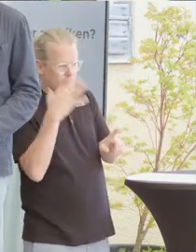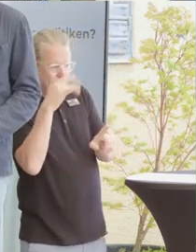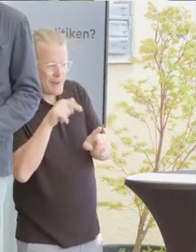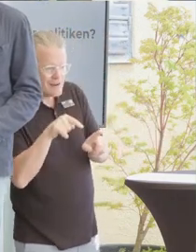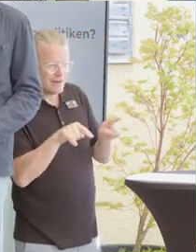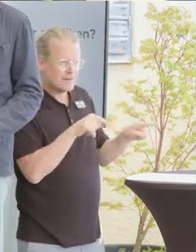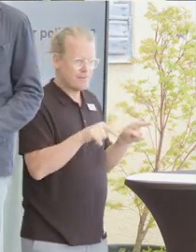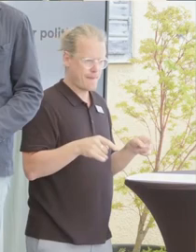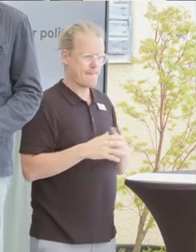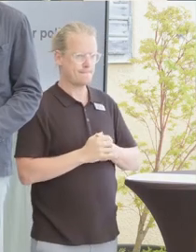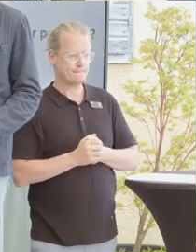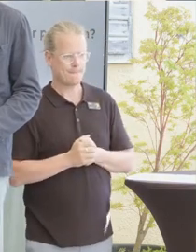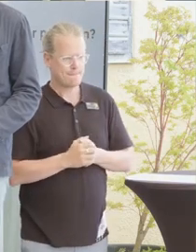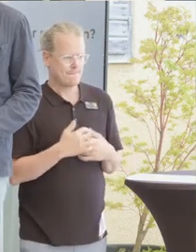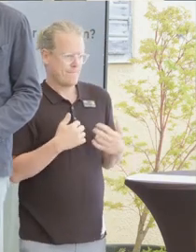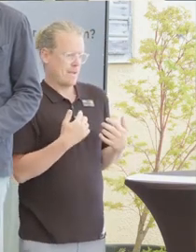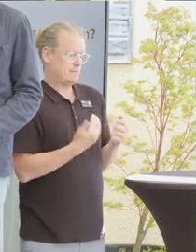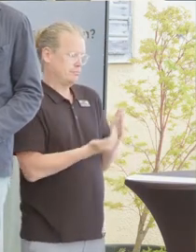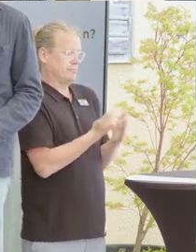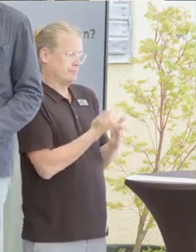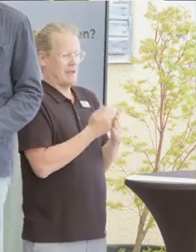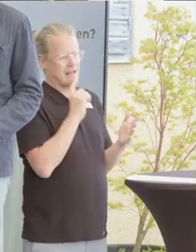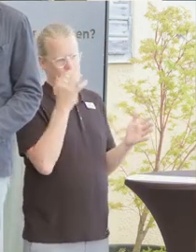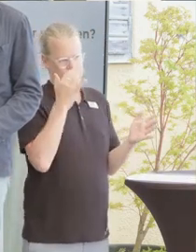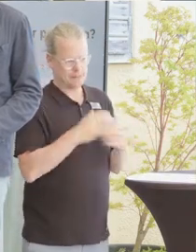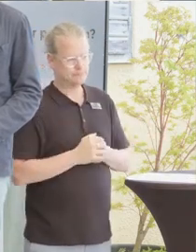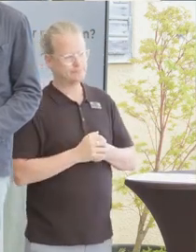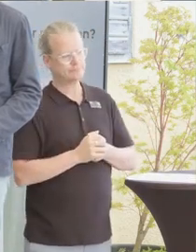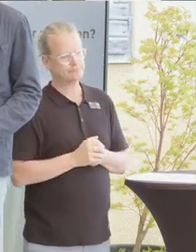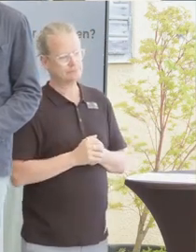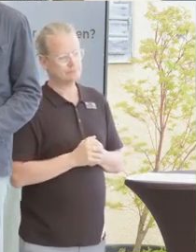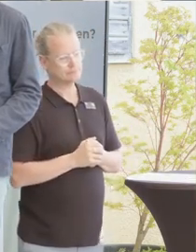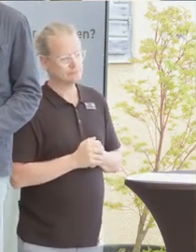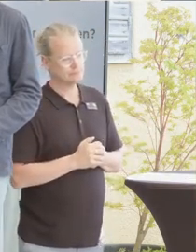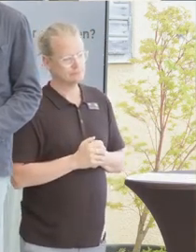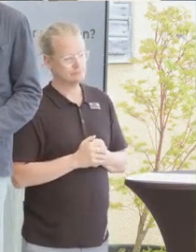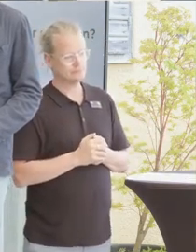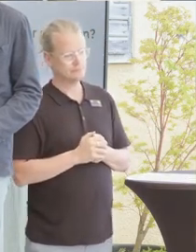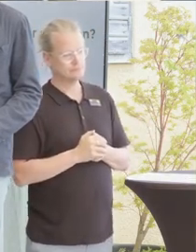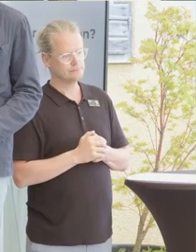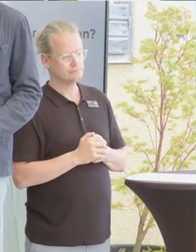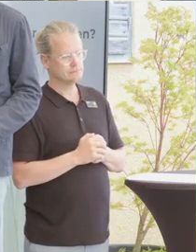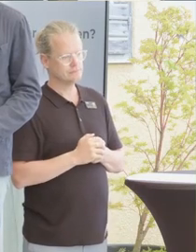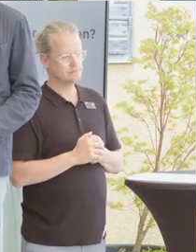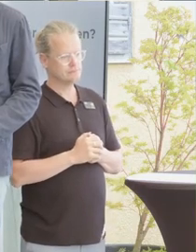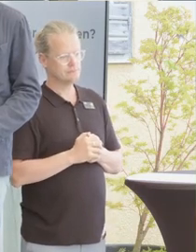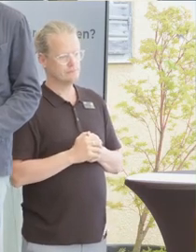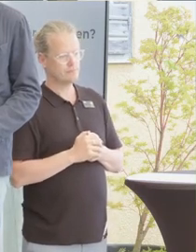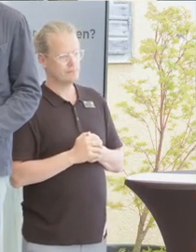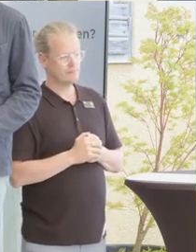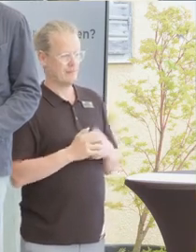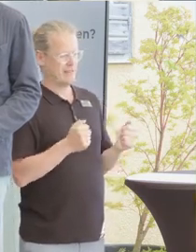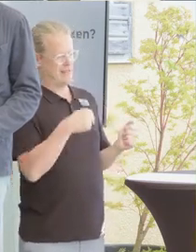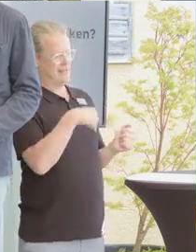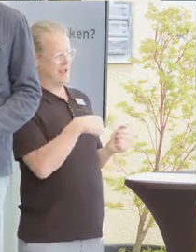kommer ju uppdagas fler problem med hur upphovsrättsdirektivet genomfördes i svensk lag under resans gång. Men här är väl ett område där vi har